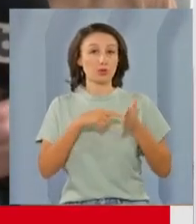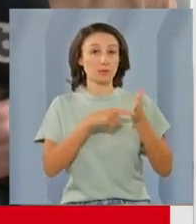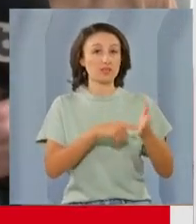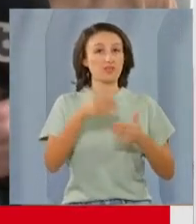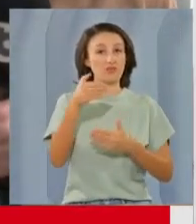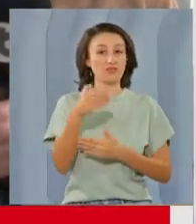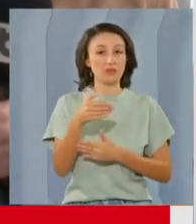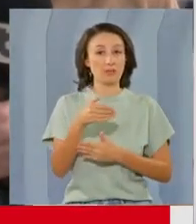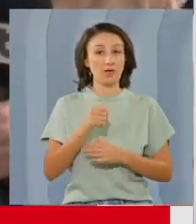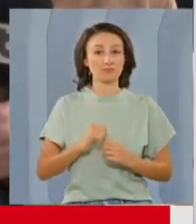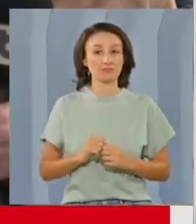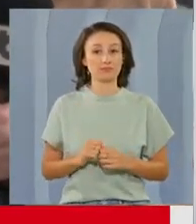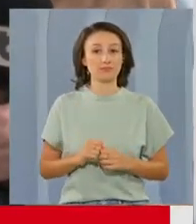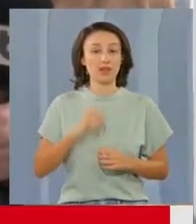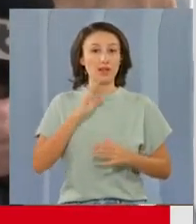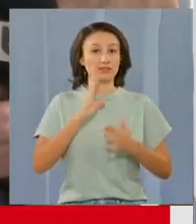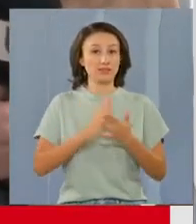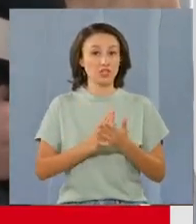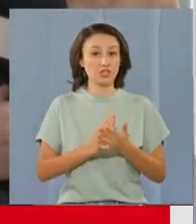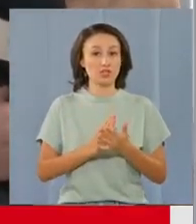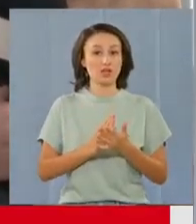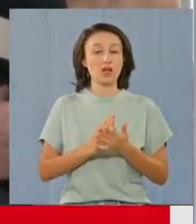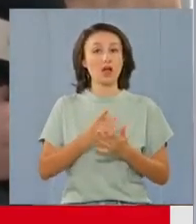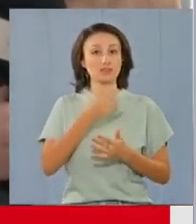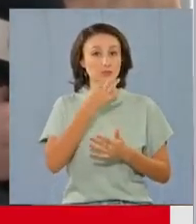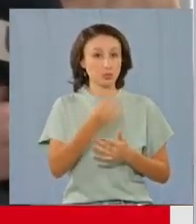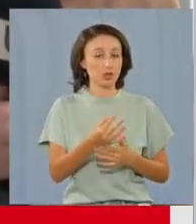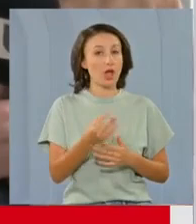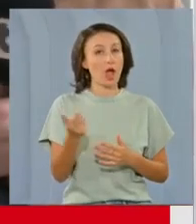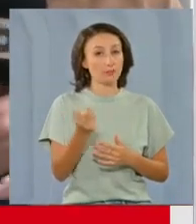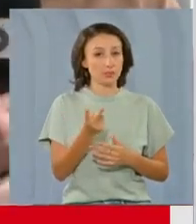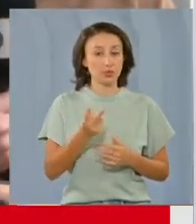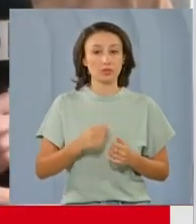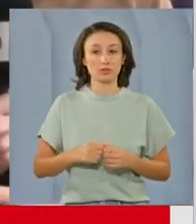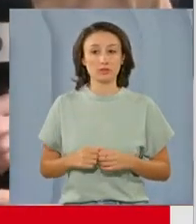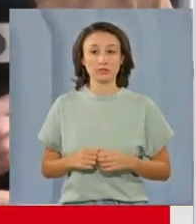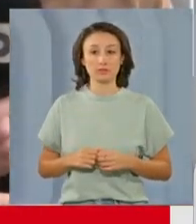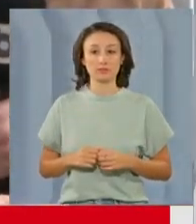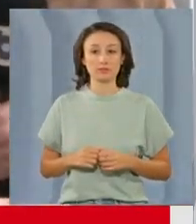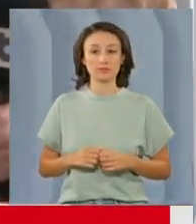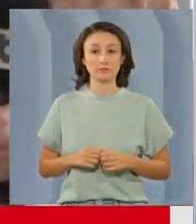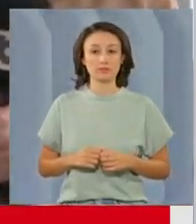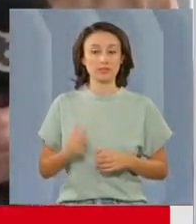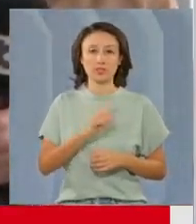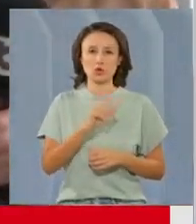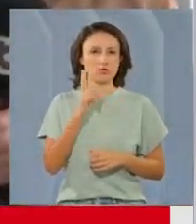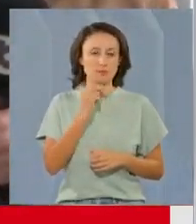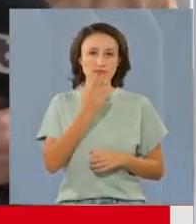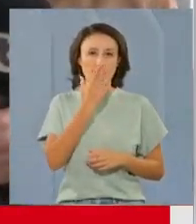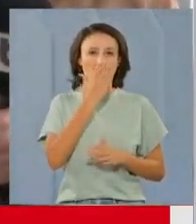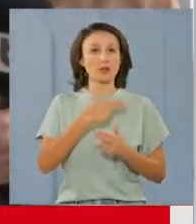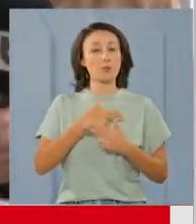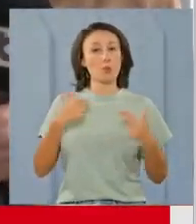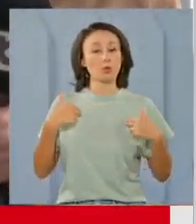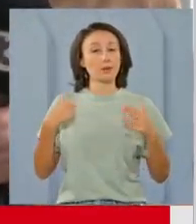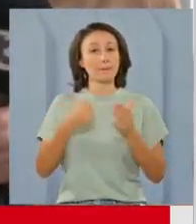firma Douglas a luat decizia de a le spune atât lui Doldurea cât și lui Cosmin Stângă să nu vorbească în fața